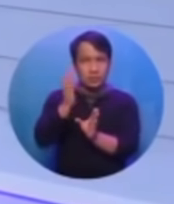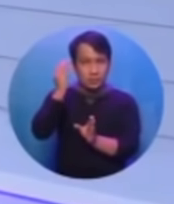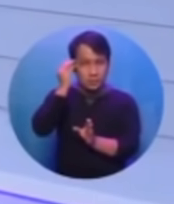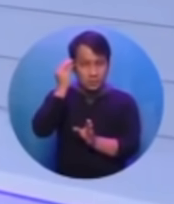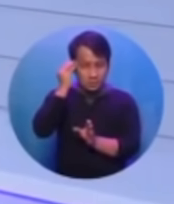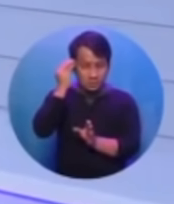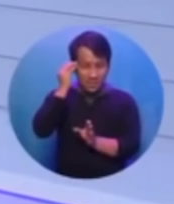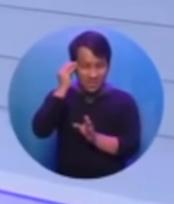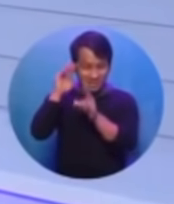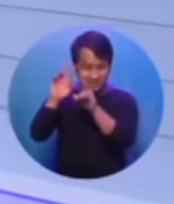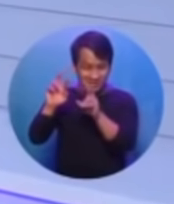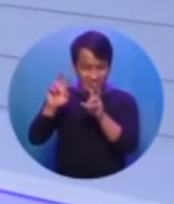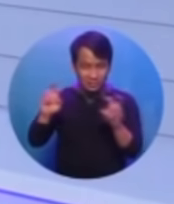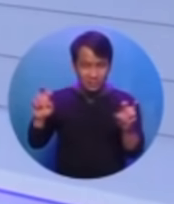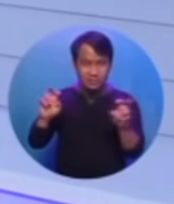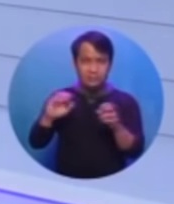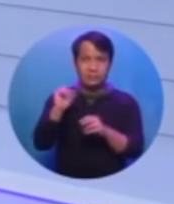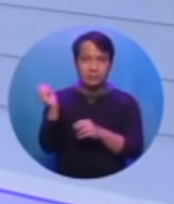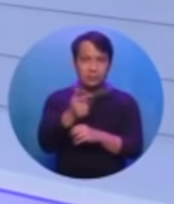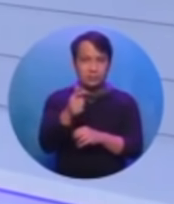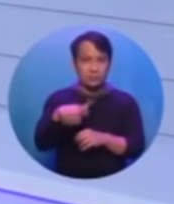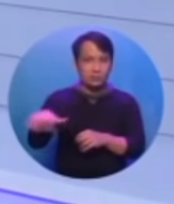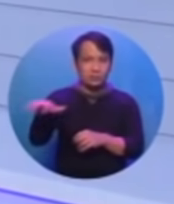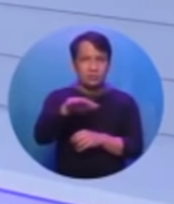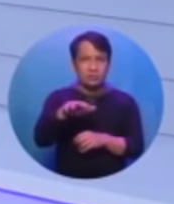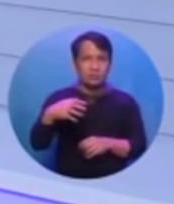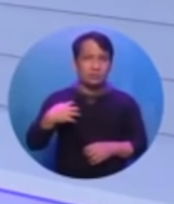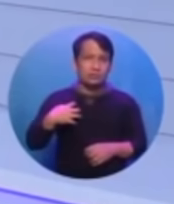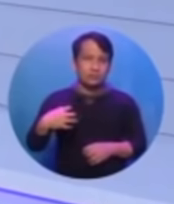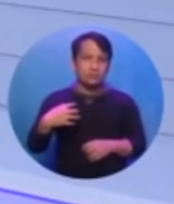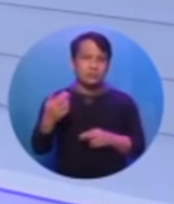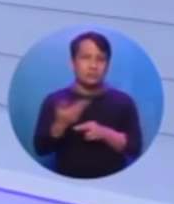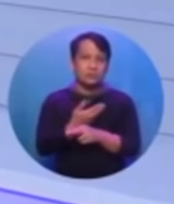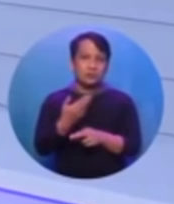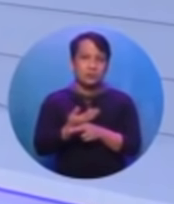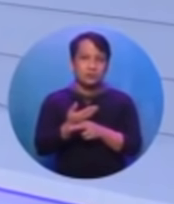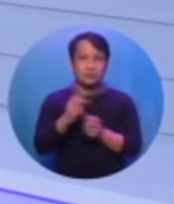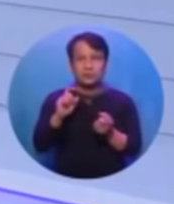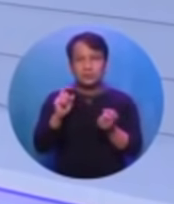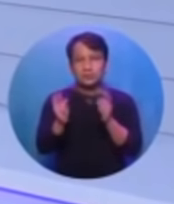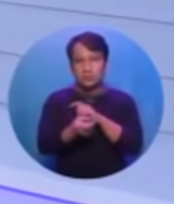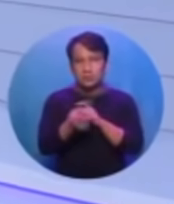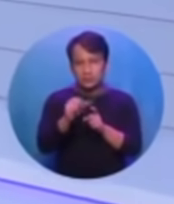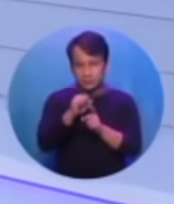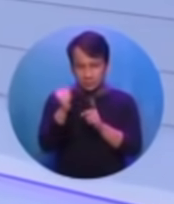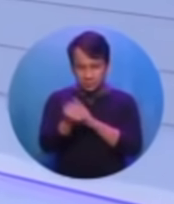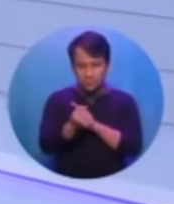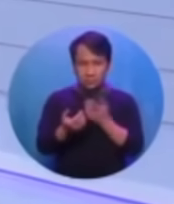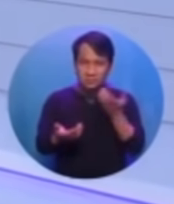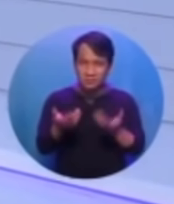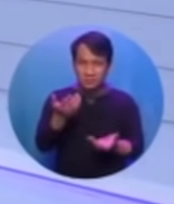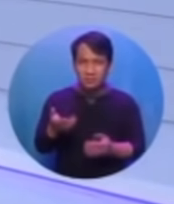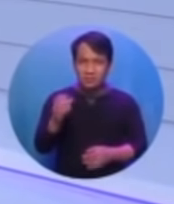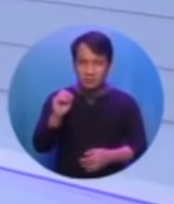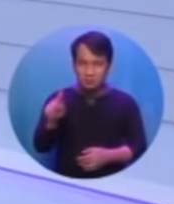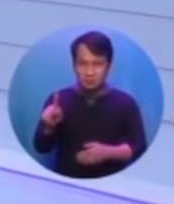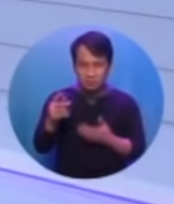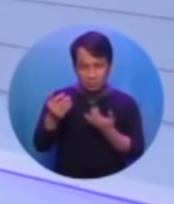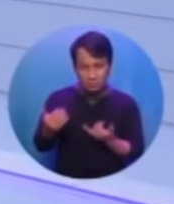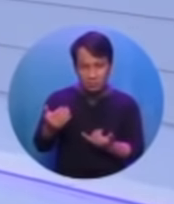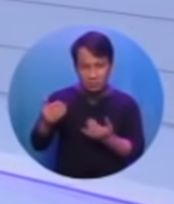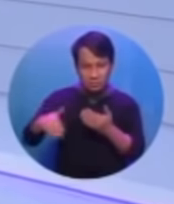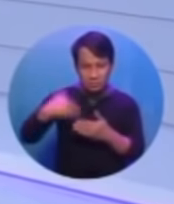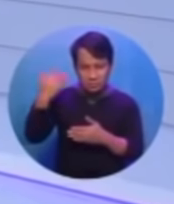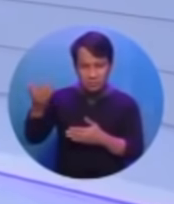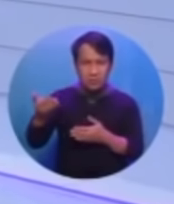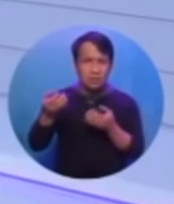neuropsychiatric exam sa lahat ng mga police, regularly, kasi nagbabago po yung sitwasyon. Maaring okay sila ngayon, and